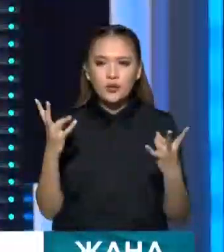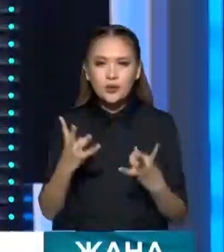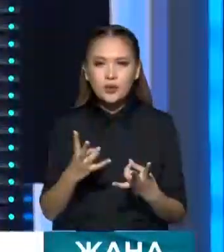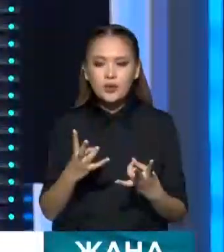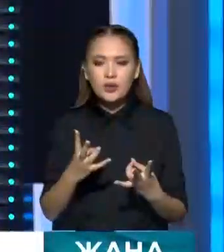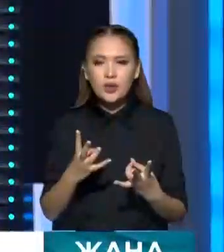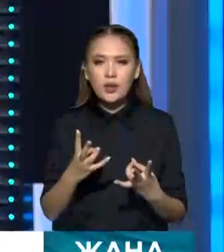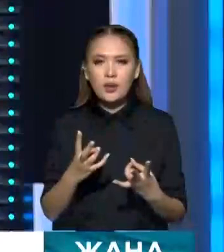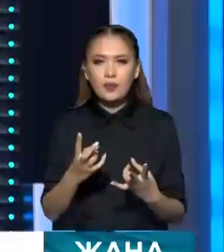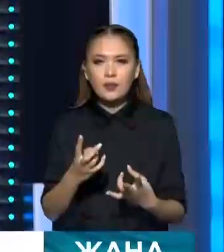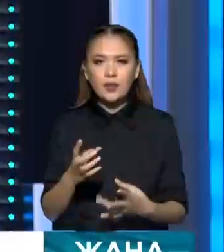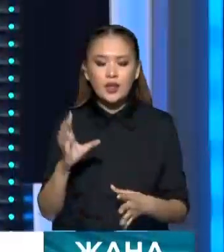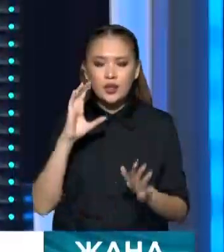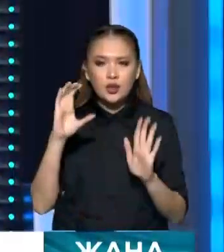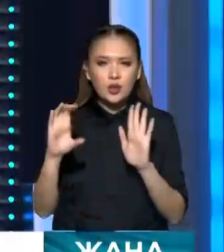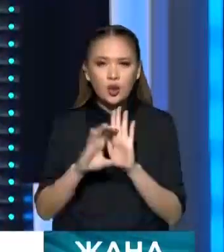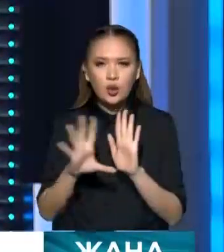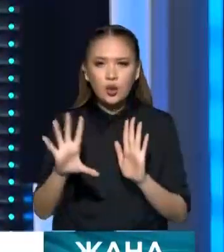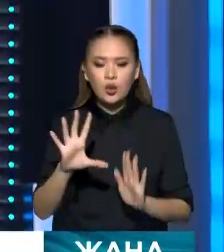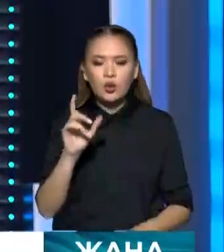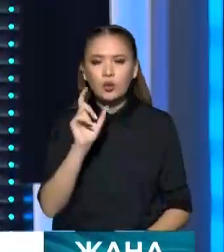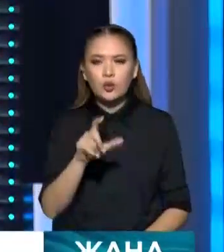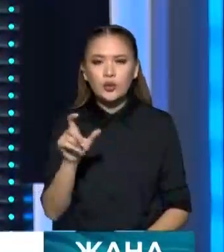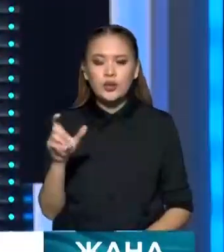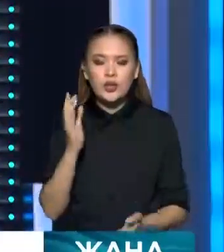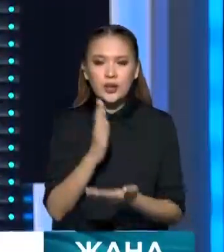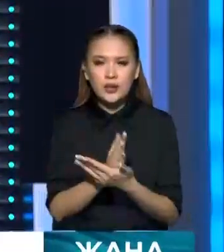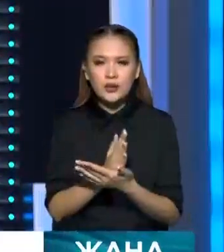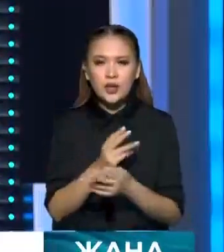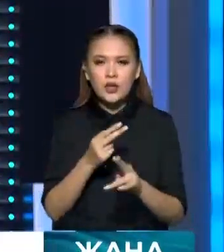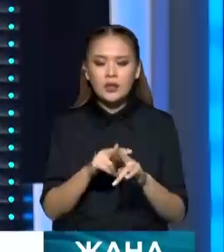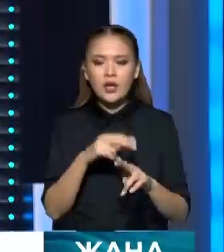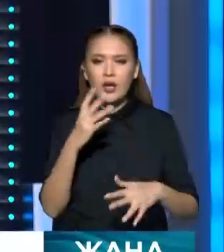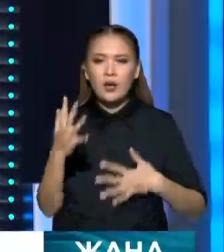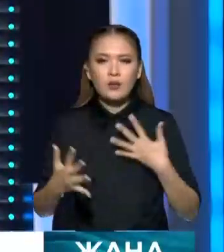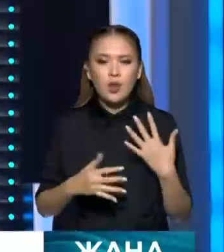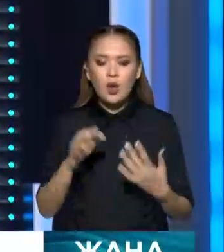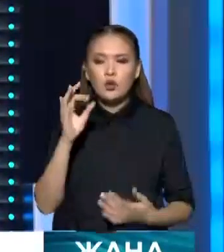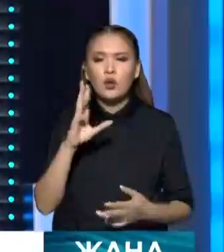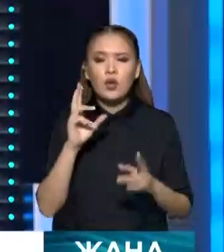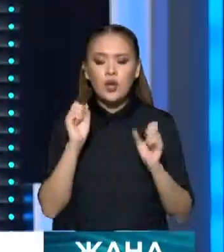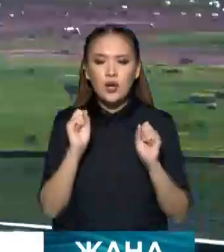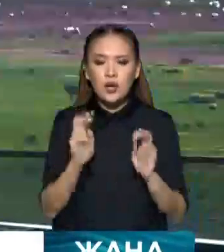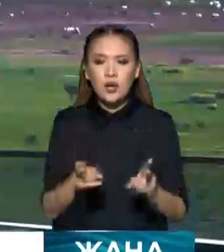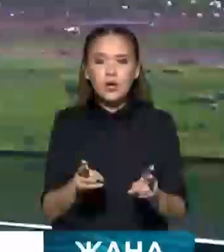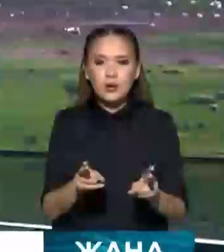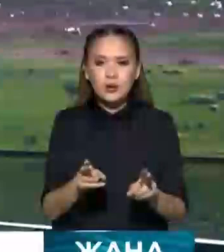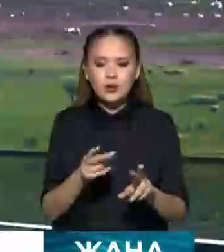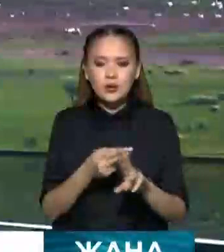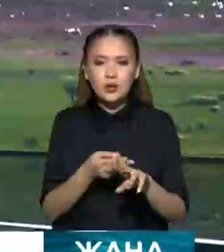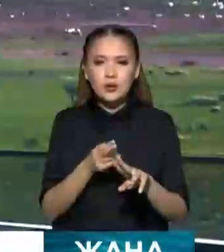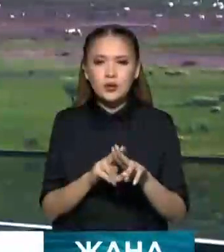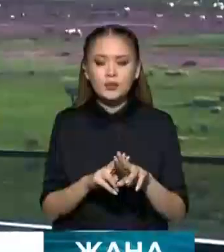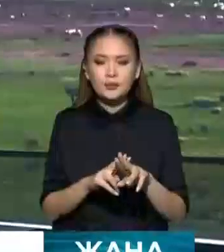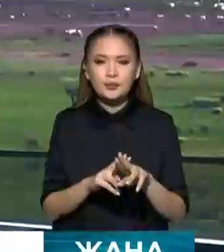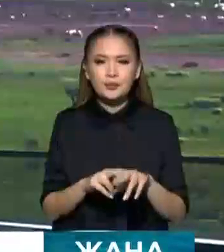ырқына көнбей жатса біздің жағдай. Оларды ынталандыру жағы да қарастырған ба? Қалайша?